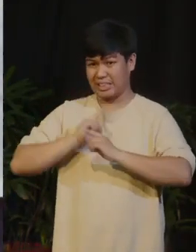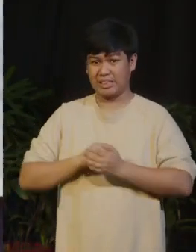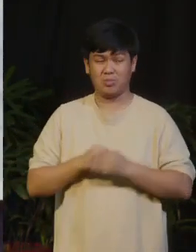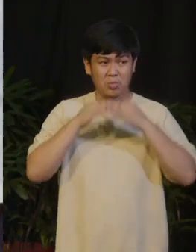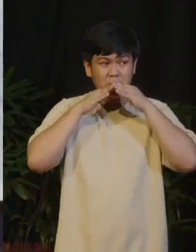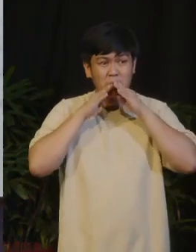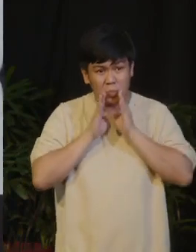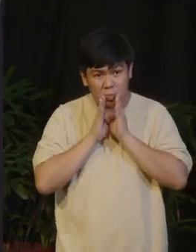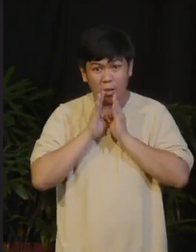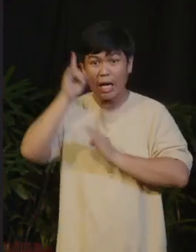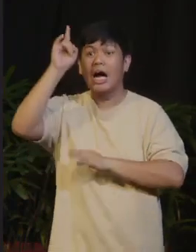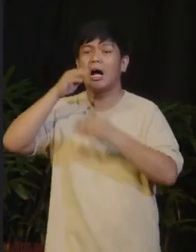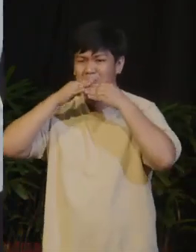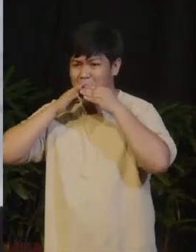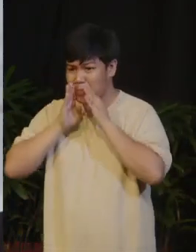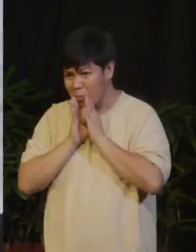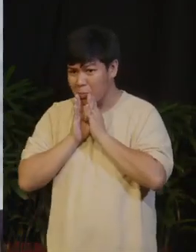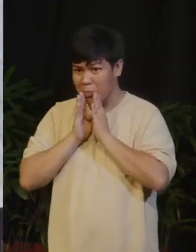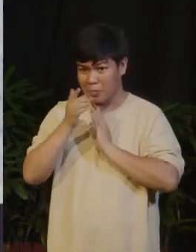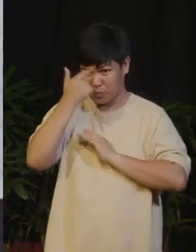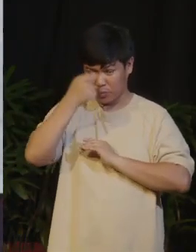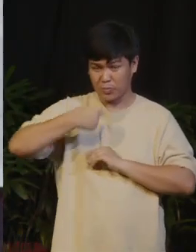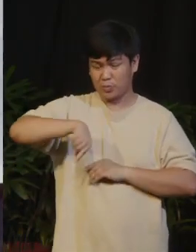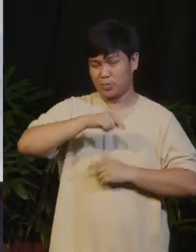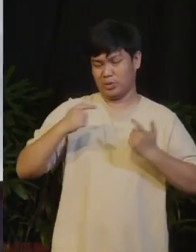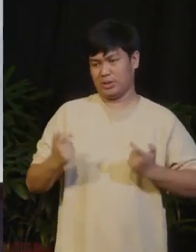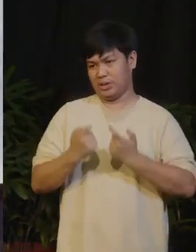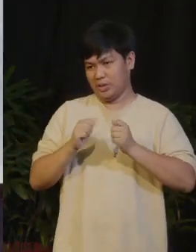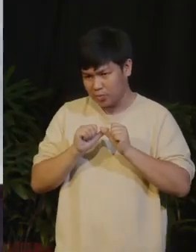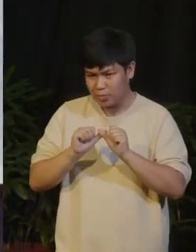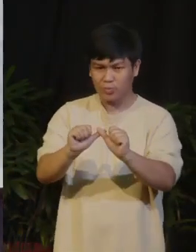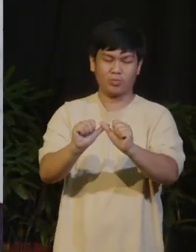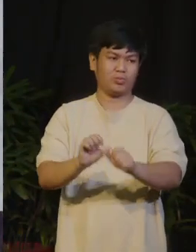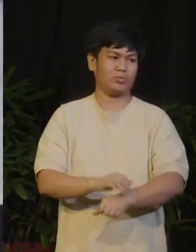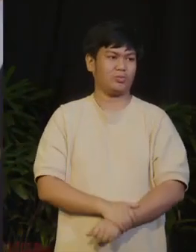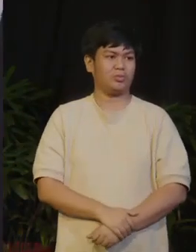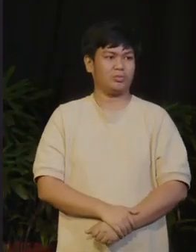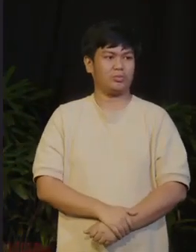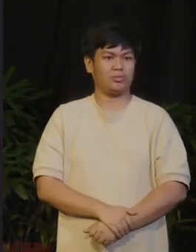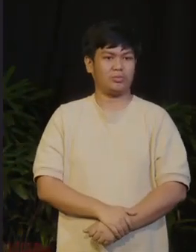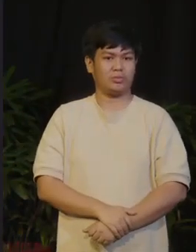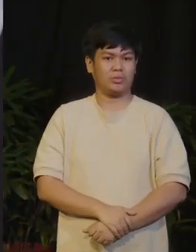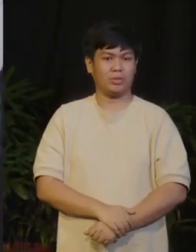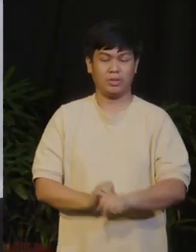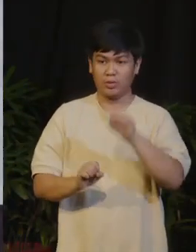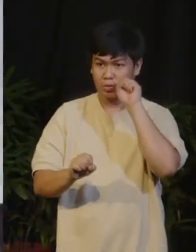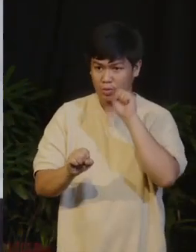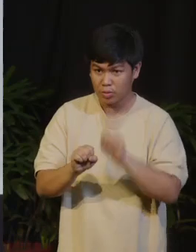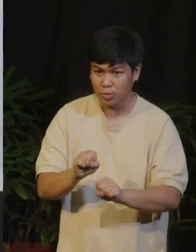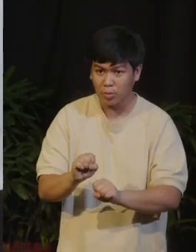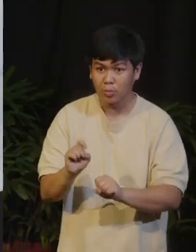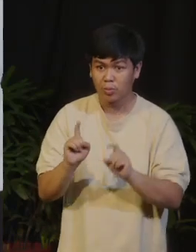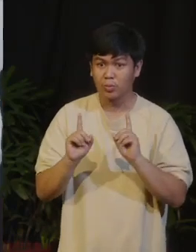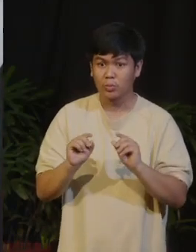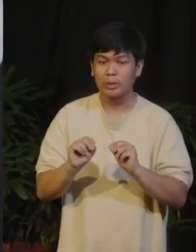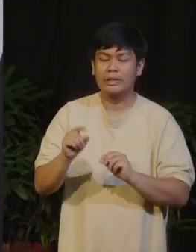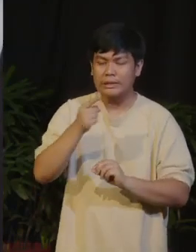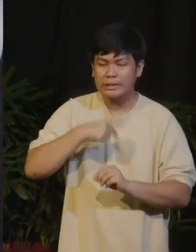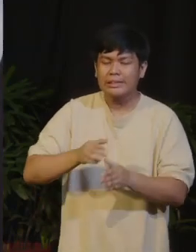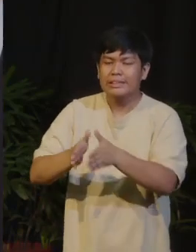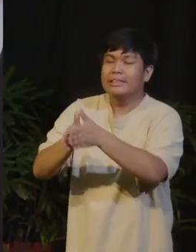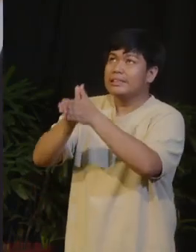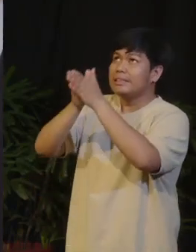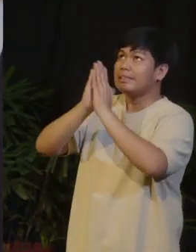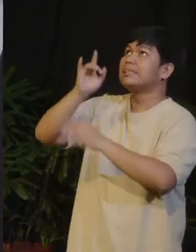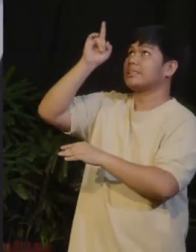Pinalulungkot natin ang diwang banal na siyang nananahan sa ating mga puso. At dahil doon, kailangan nating humingi